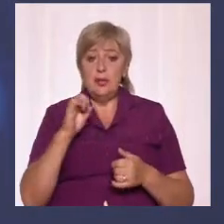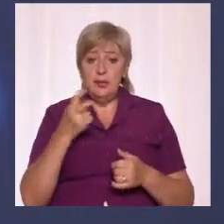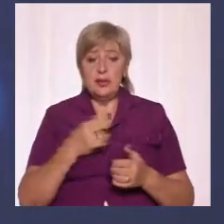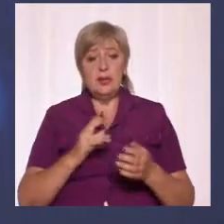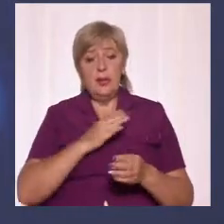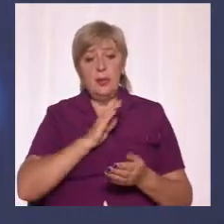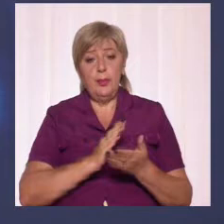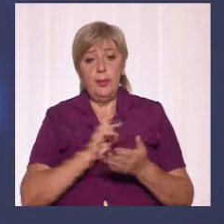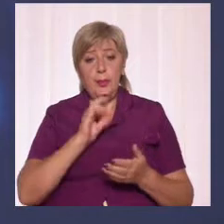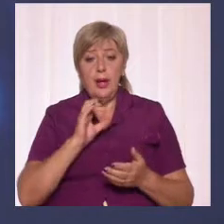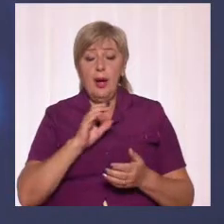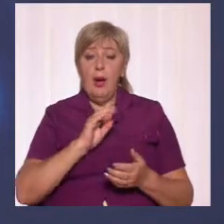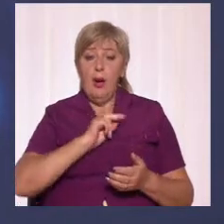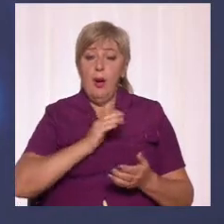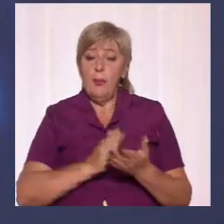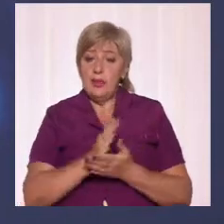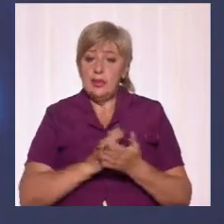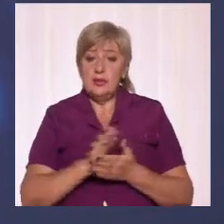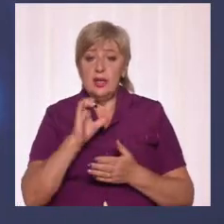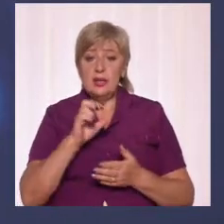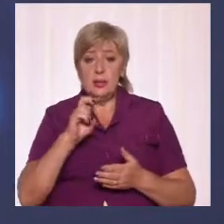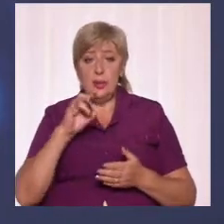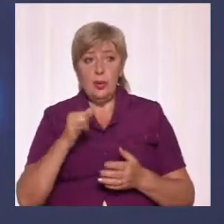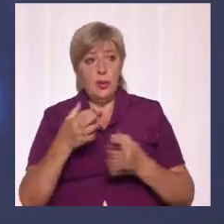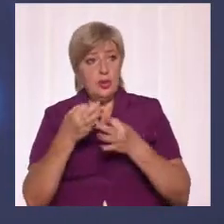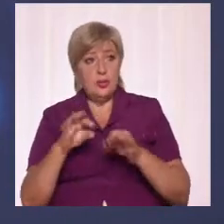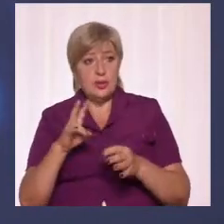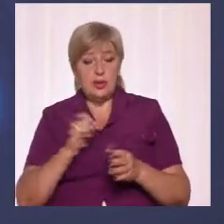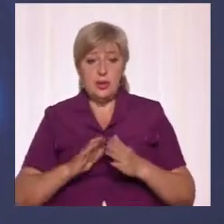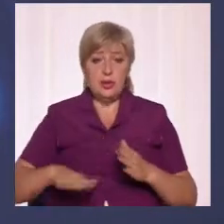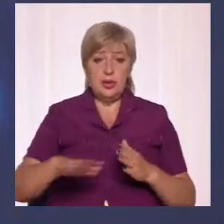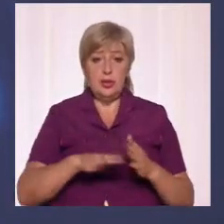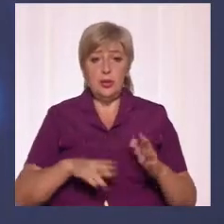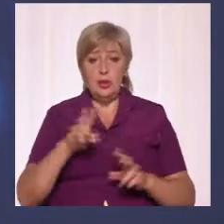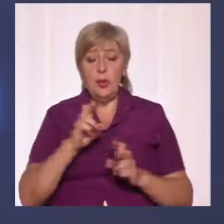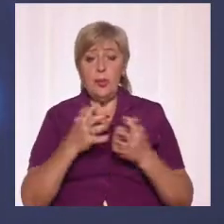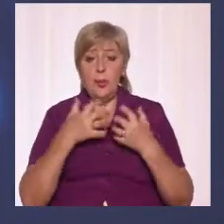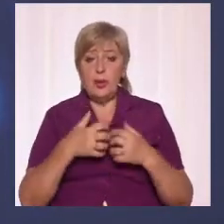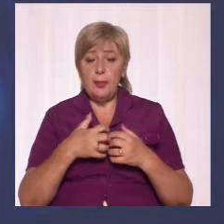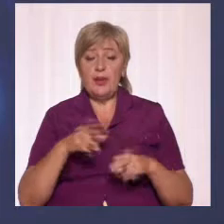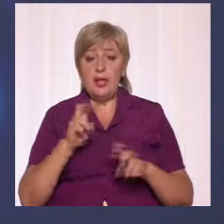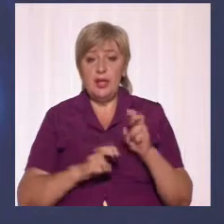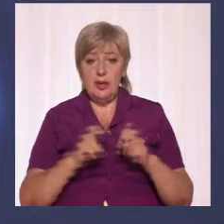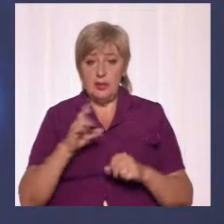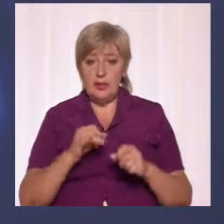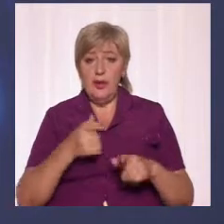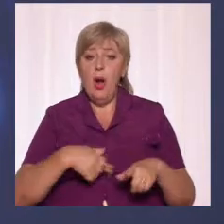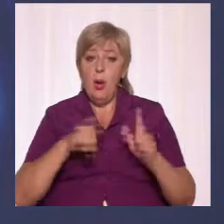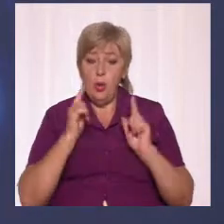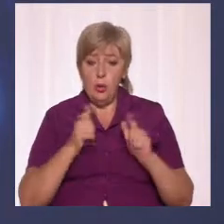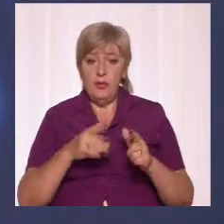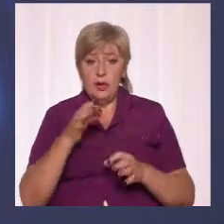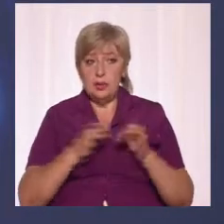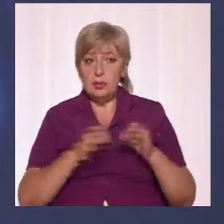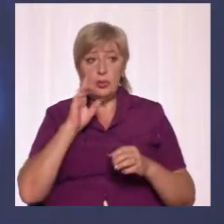Служби безпеки України не допустили на територію підприємства. За її словами, ухвала суду підприємству поки не вручена. Тому